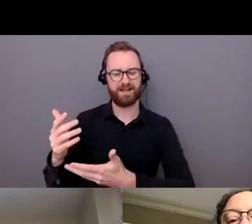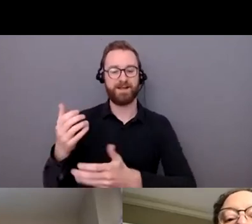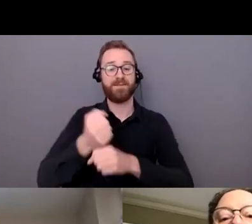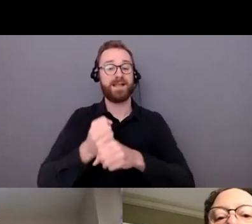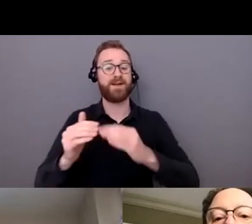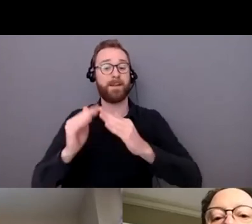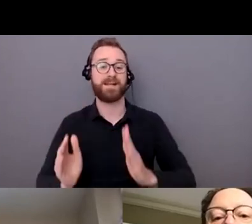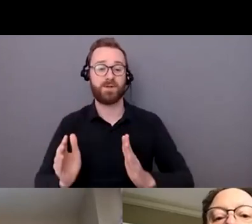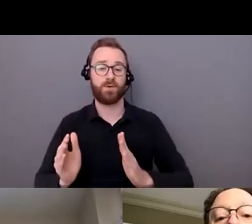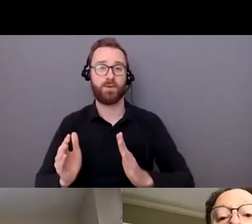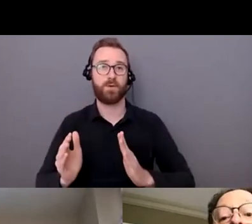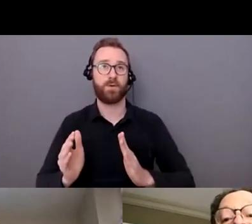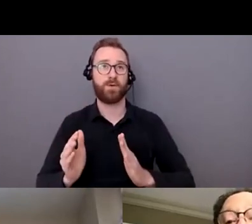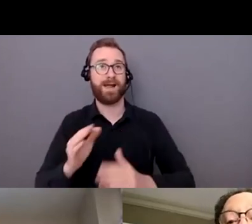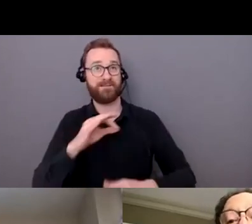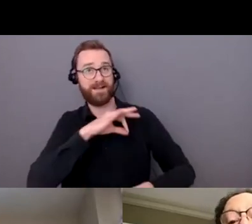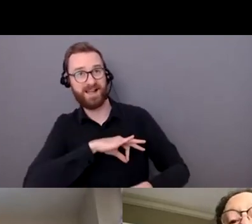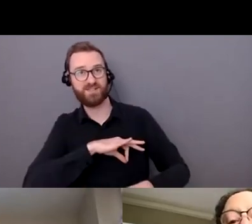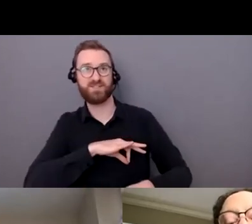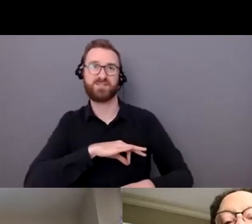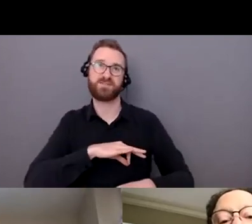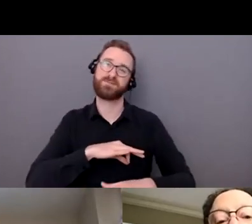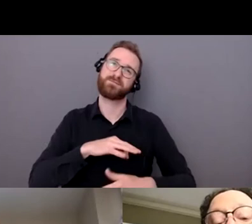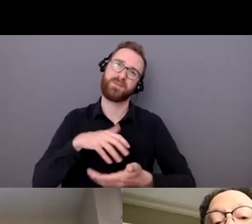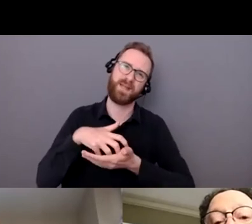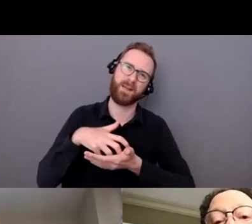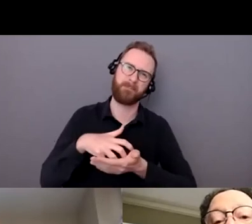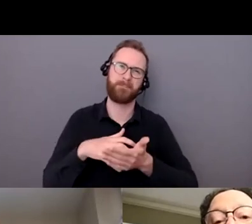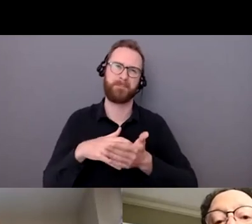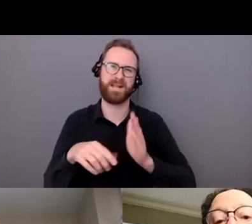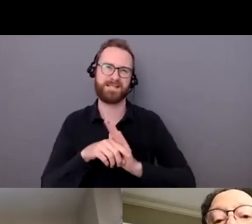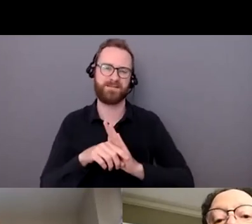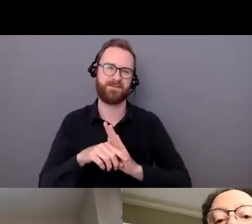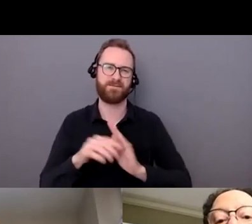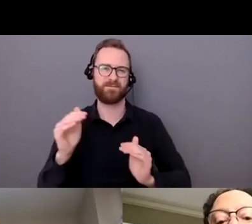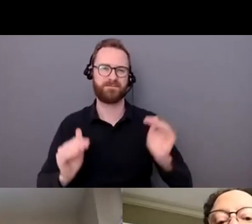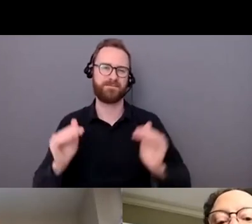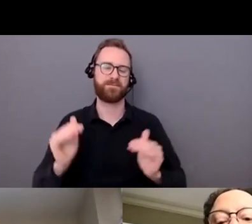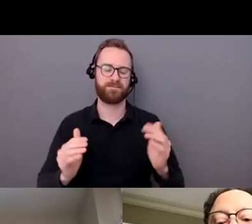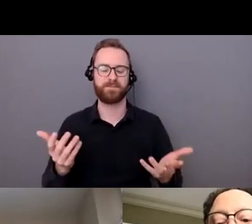peut gagner d'un côté, mais peut être une faiblesse d'un autre. Et c'est pour ça que je pense qu'on doit